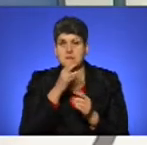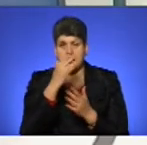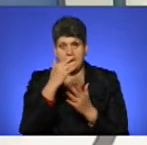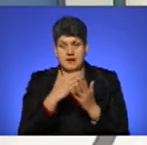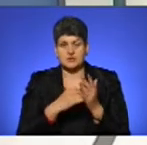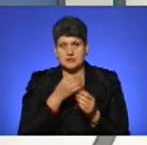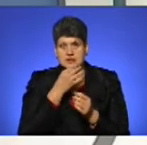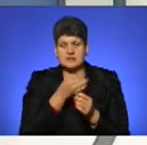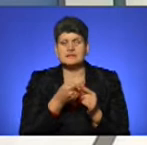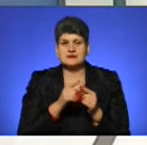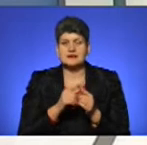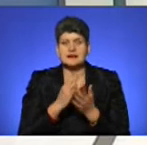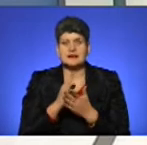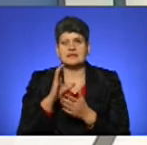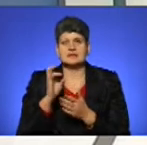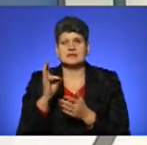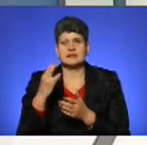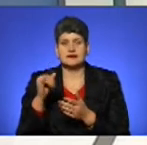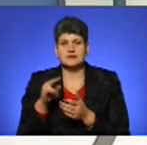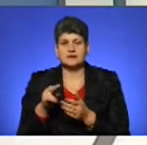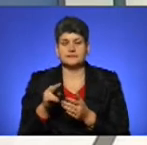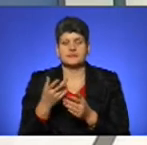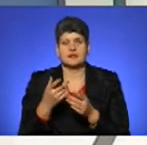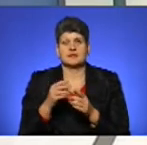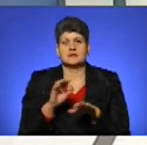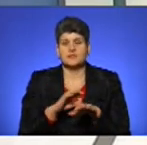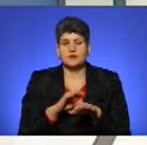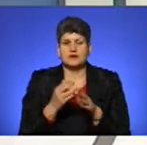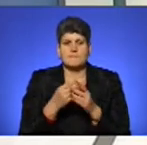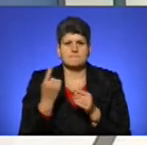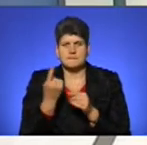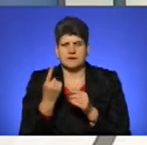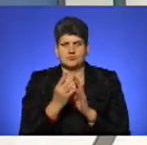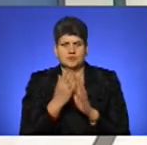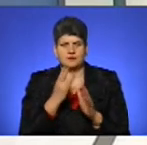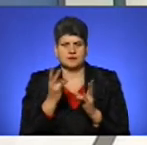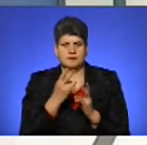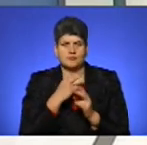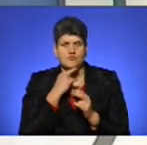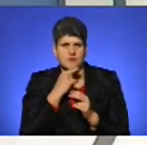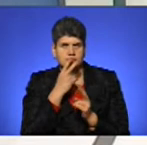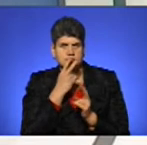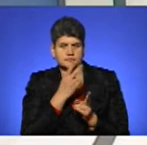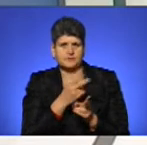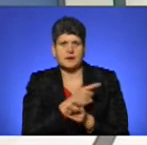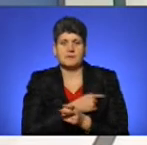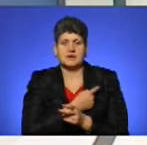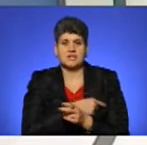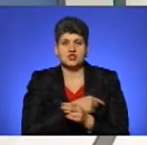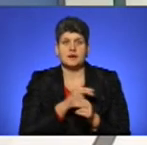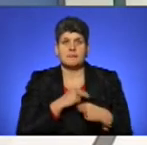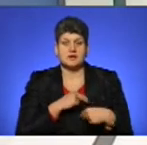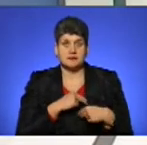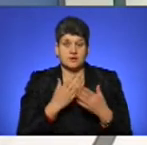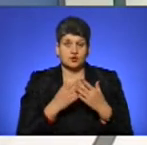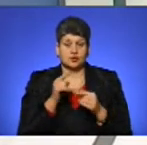сказала, це є СНІД-індикаторні захворювання, на які в першу чергу повинні звернути увагу медичні працівники, якщо